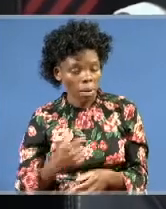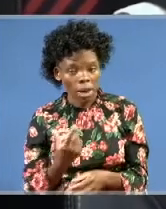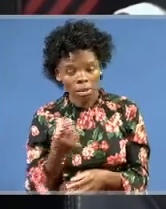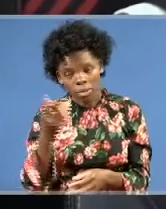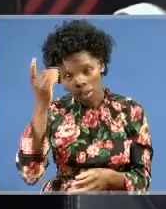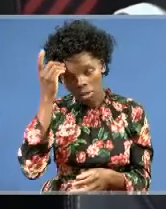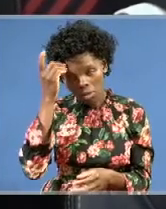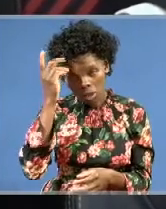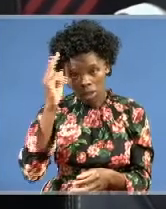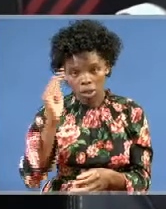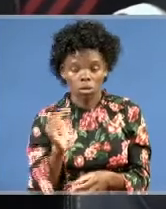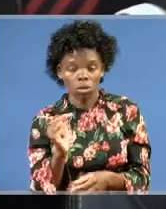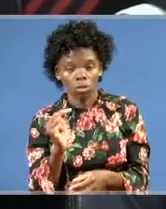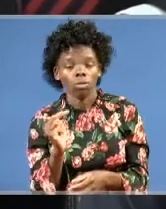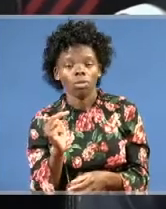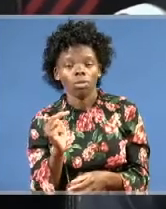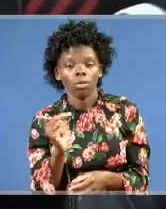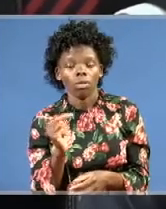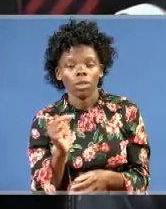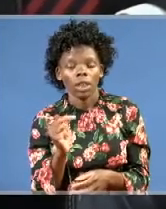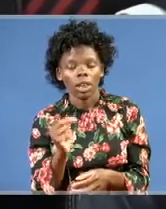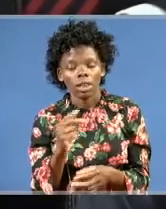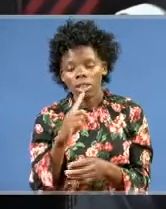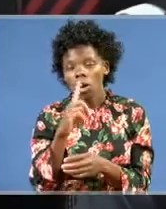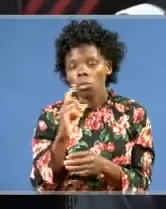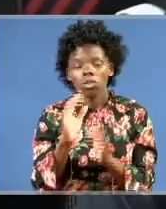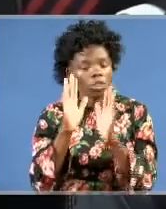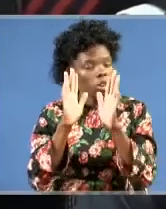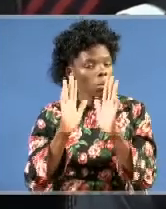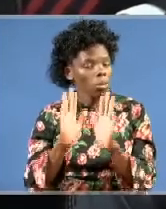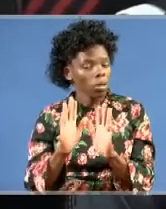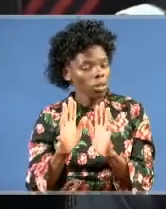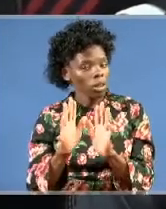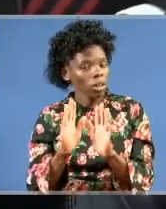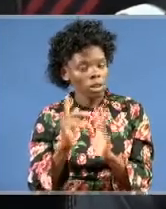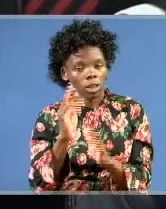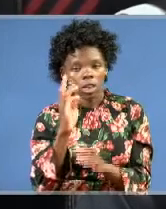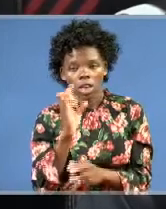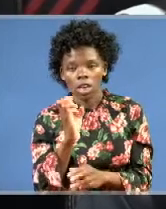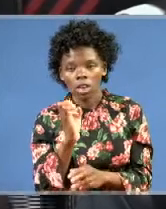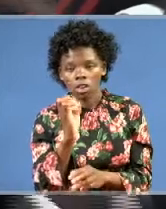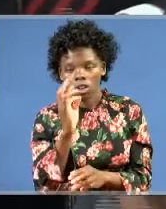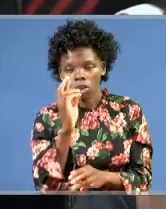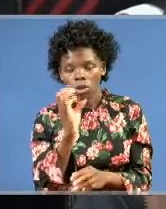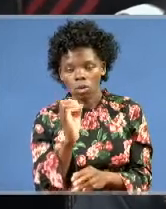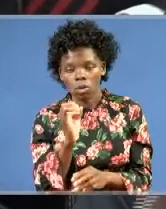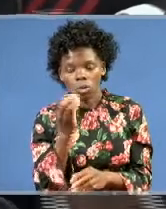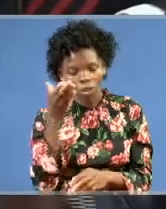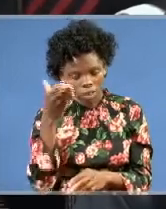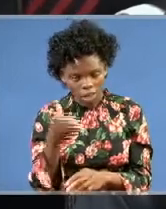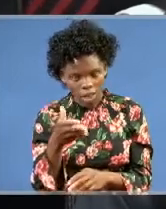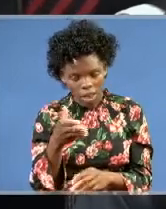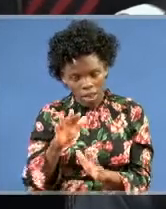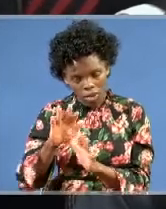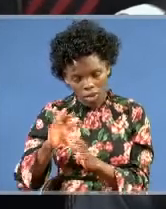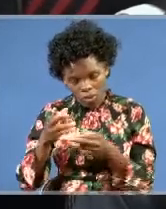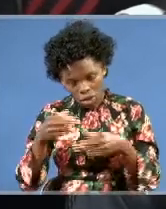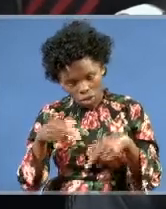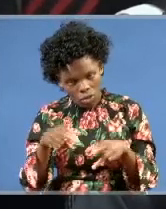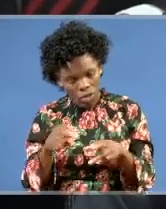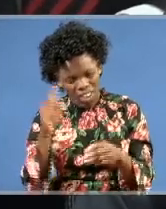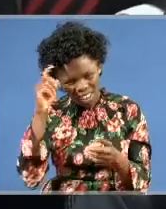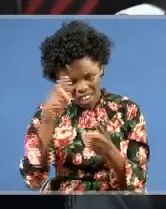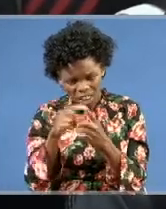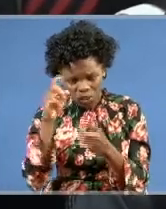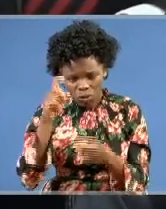North, kuna masuala muhimu ambayo mheshimiwa Kidero ambaye aliyekuepo aliwacha njiani mpaka leo